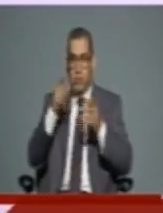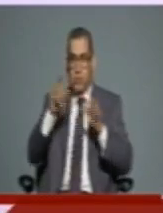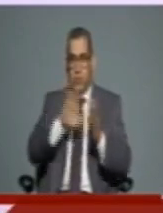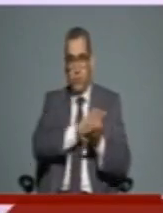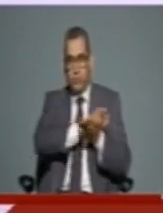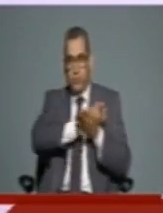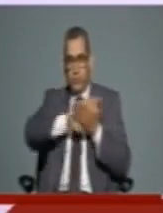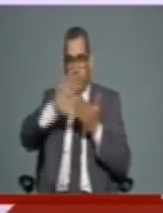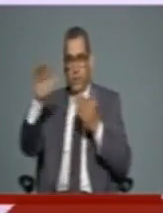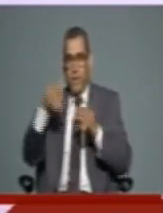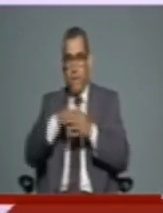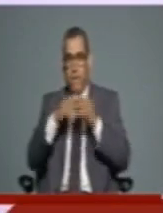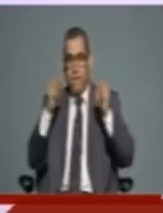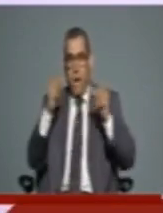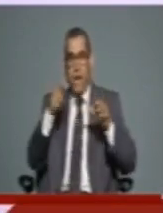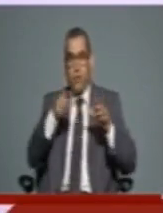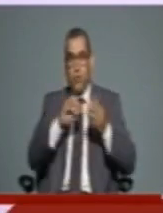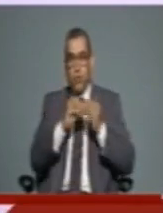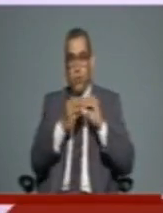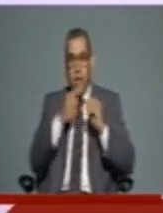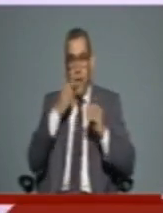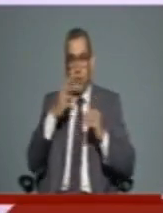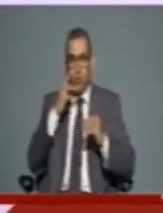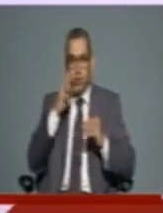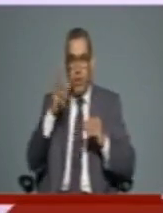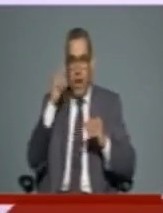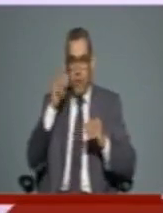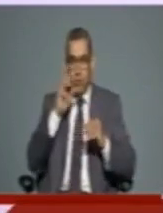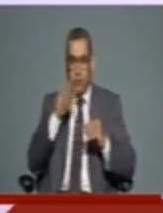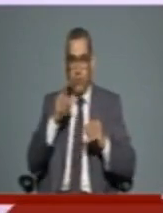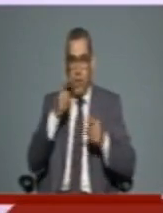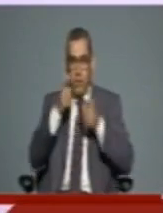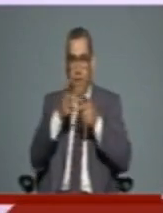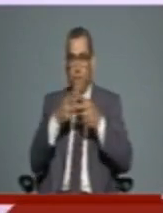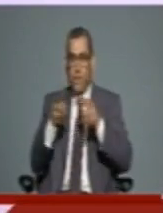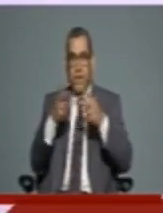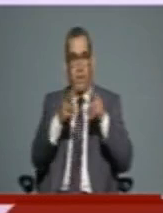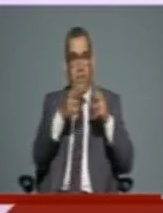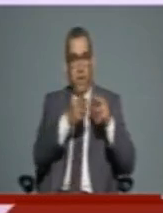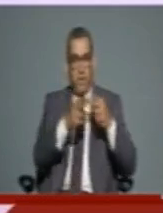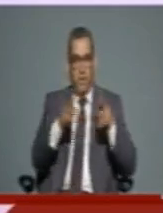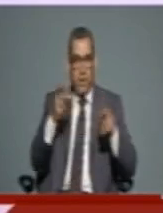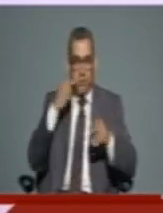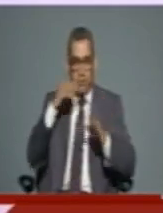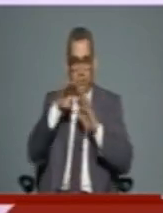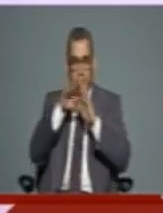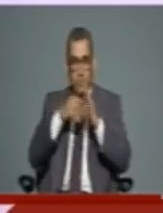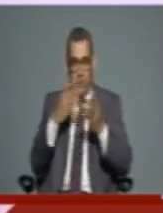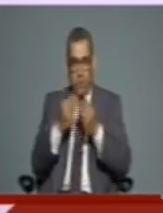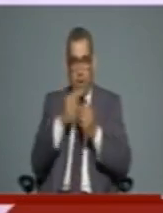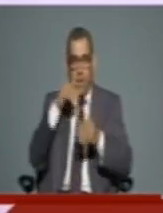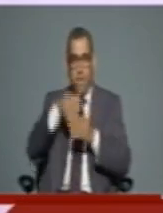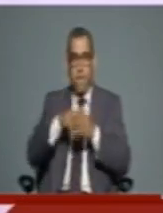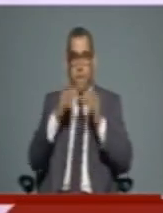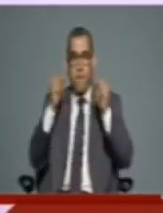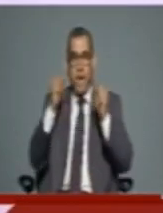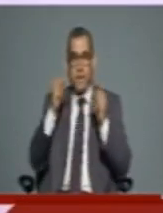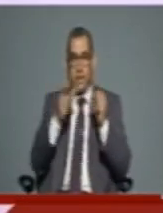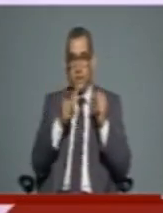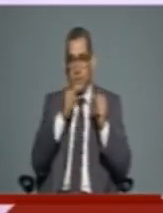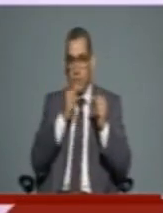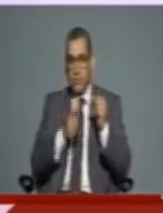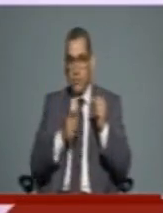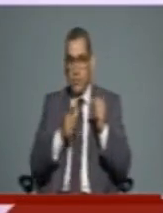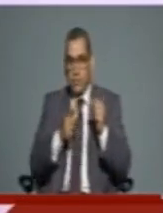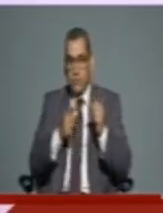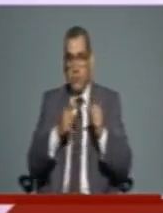المخازن النهاردة زي ما شفنا وانا بفتتح بعض المناطق اللوجستية، معنى المخزن بتجد